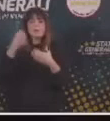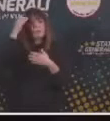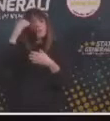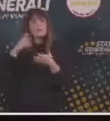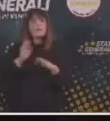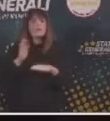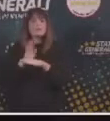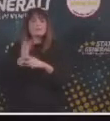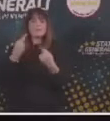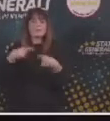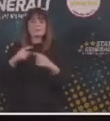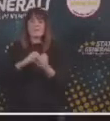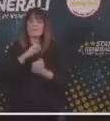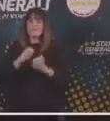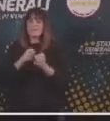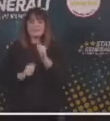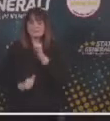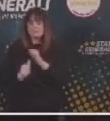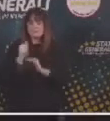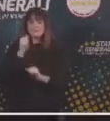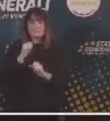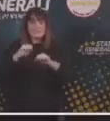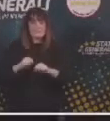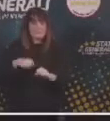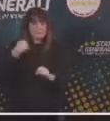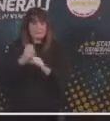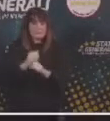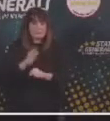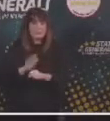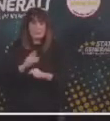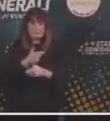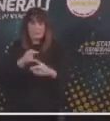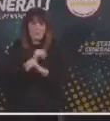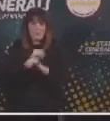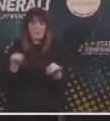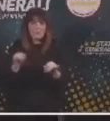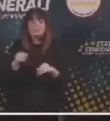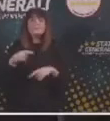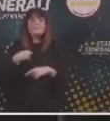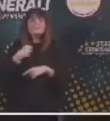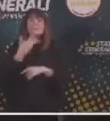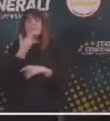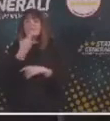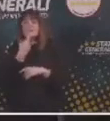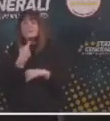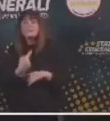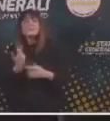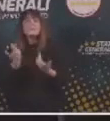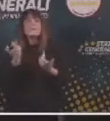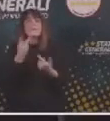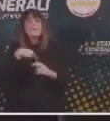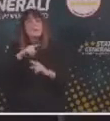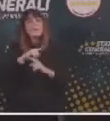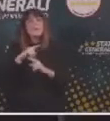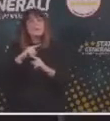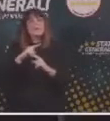democrazia e ci tengo a dire a tutti voi che stiamo governando lo stiamo facendo portando